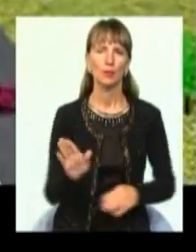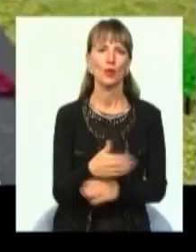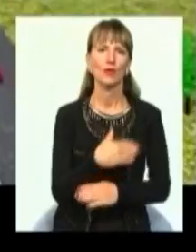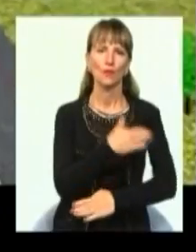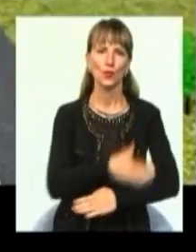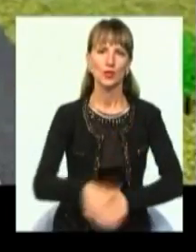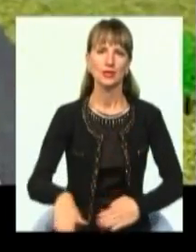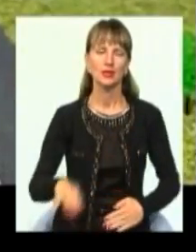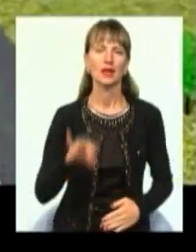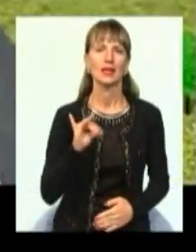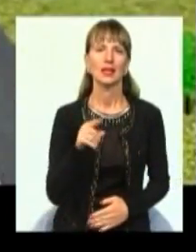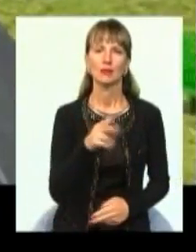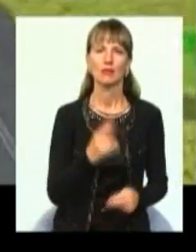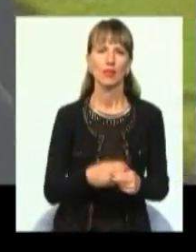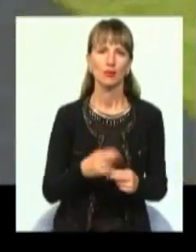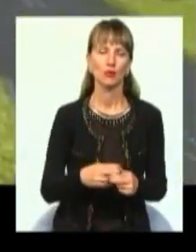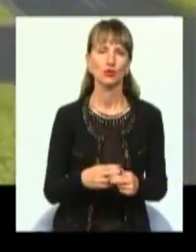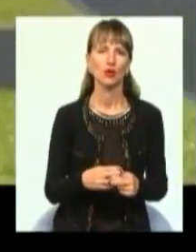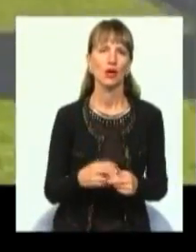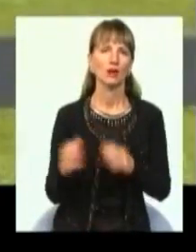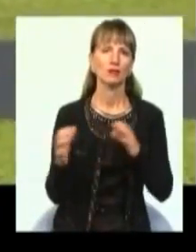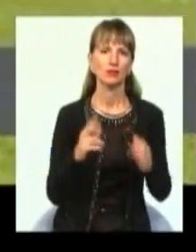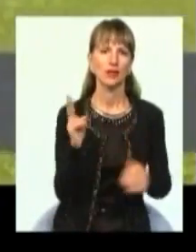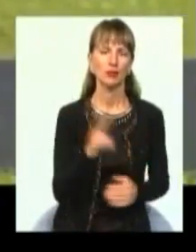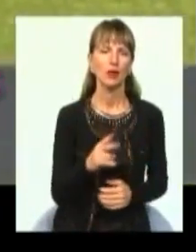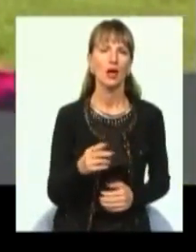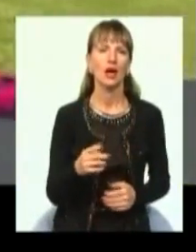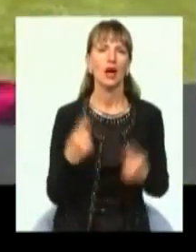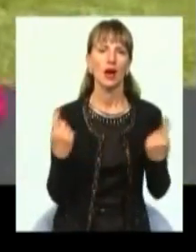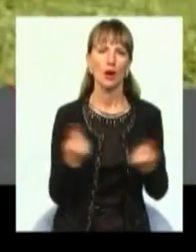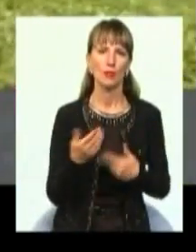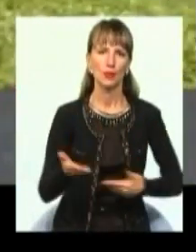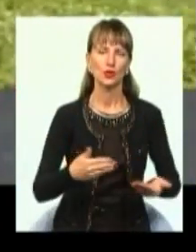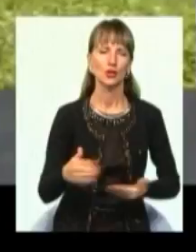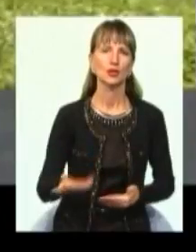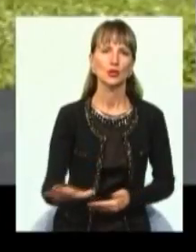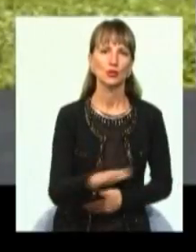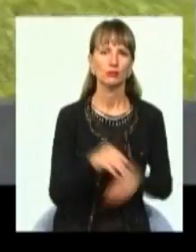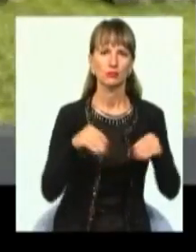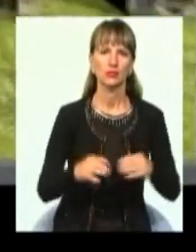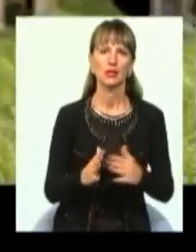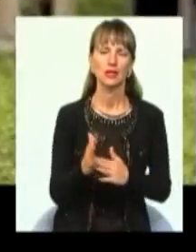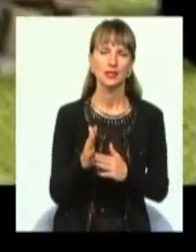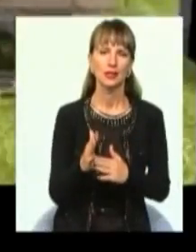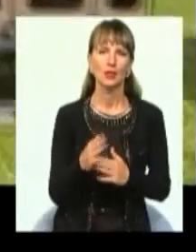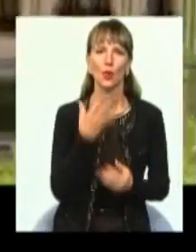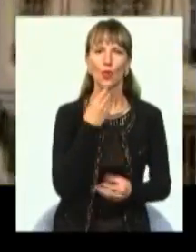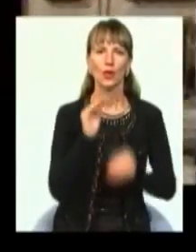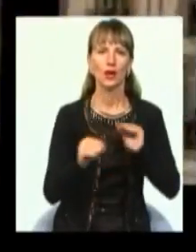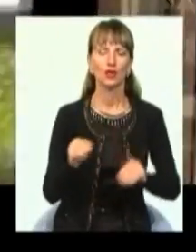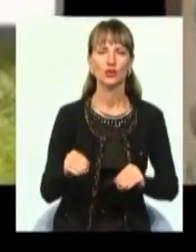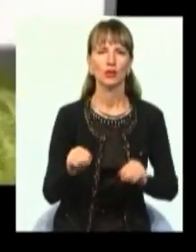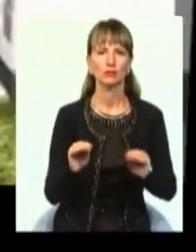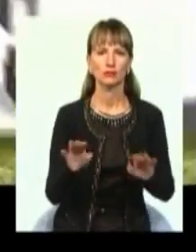прогулятися вулицею та їм не заважали транспортні засоби. Зазвичай у пішохідних зонах насаджують рослини, прикрашають